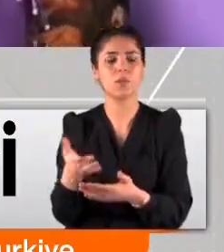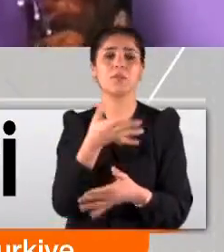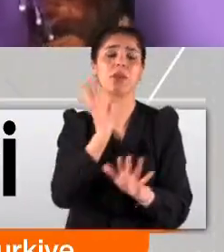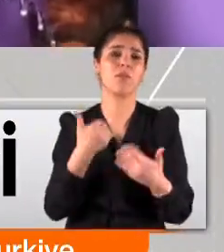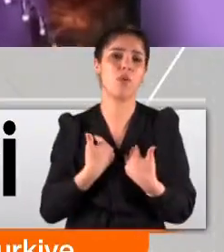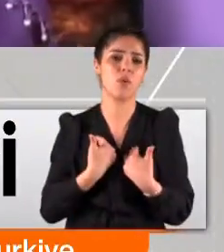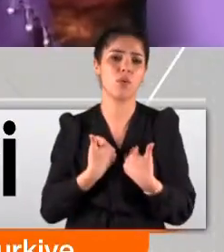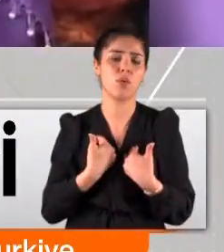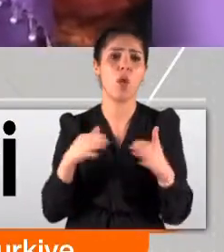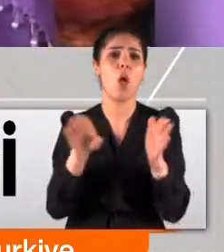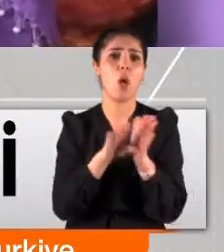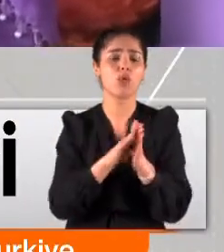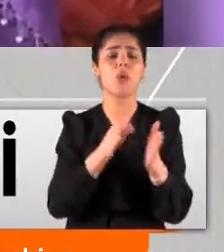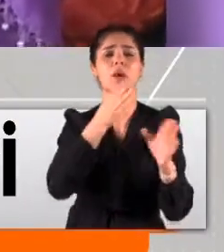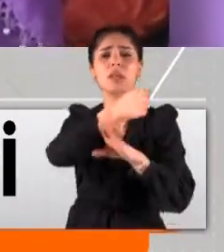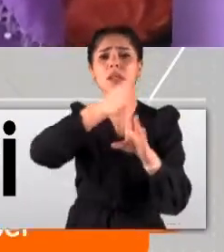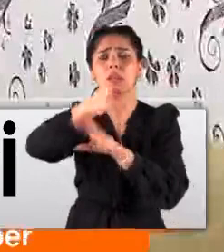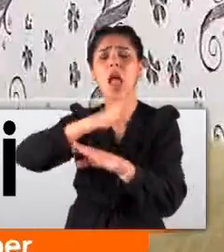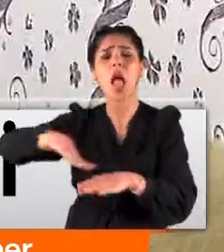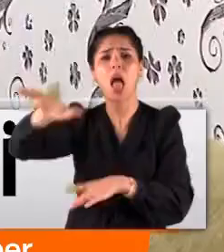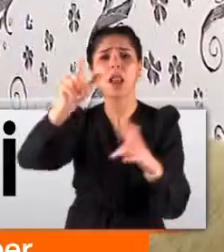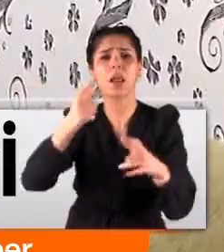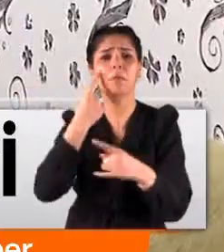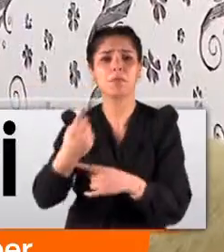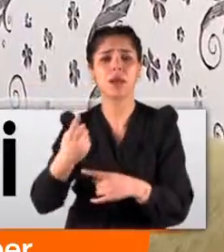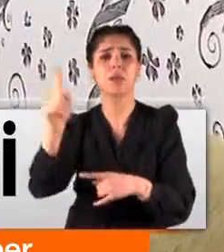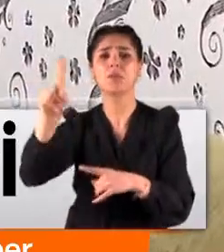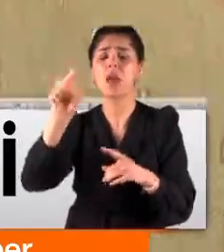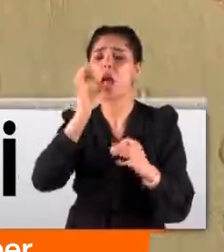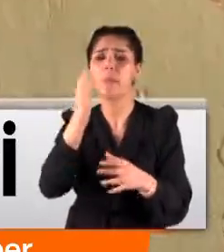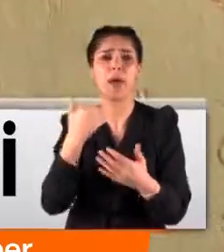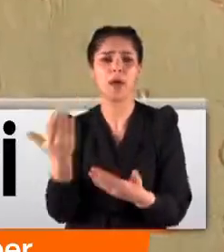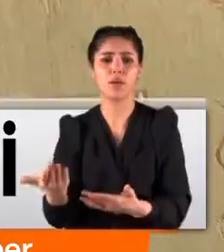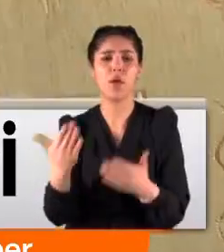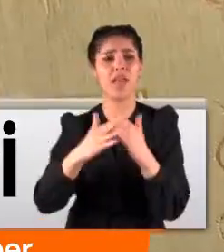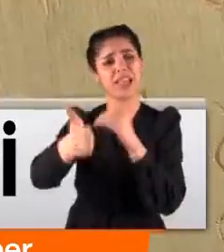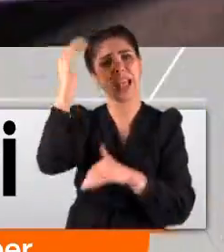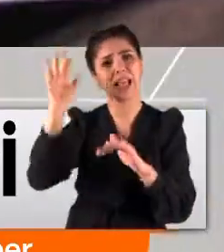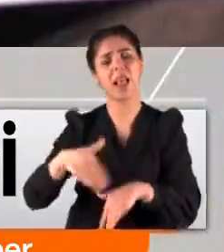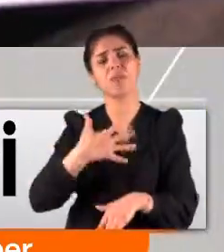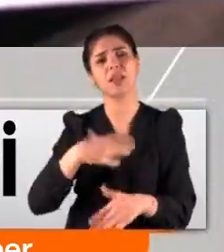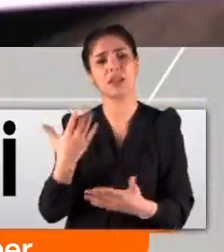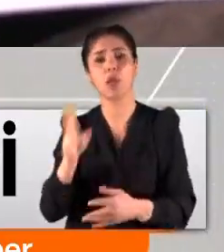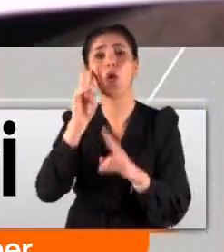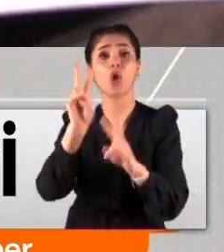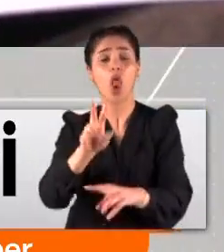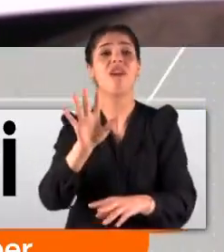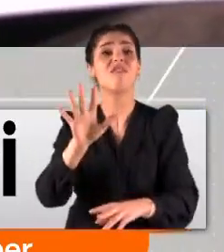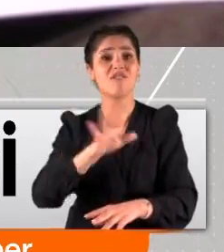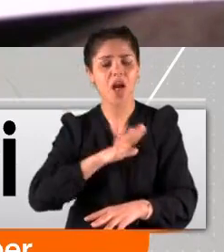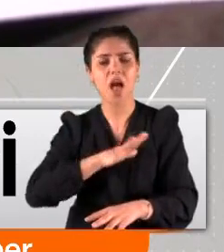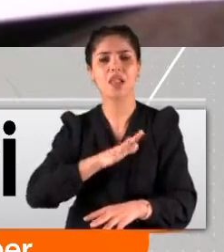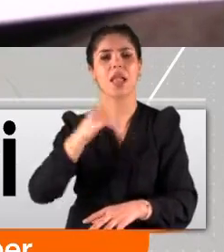veremiyorum yani. Otopark, garajları dahil her yere baktım. Bir izine rast gelmedim. Evine dönmesini istiyoruz. Gören duyan